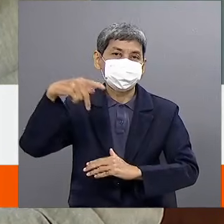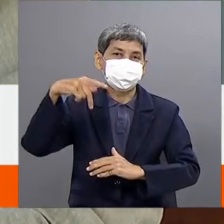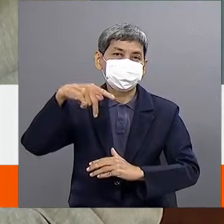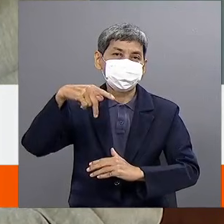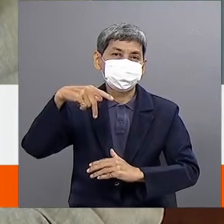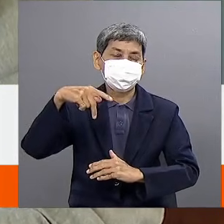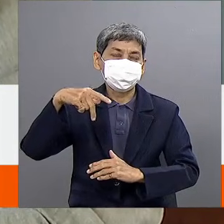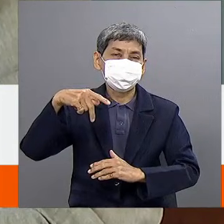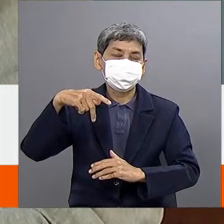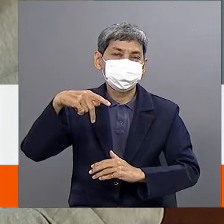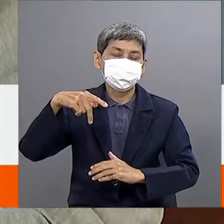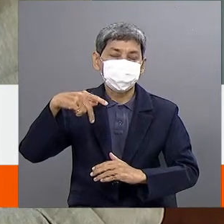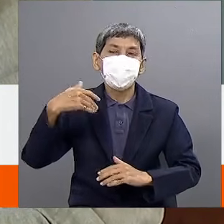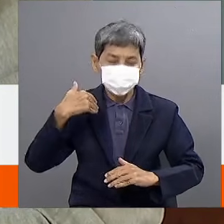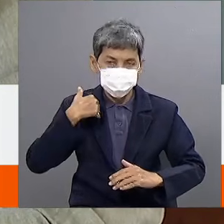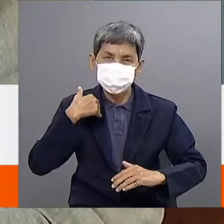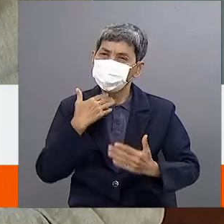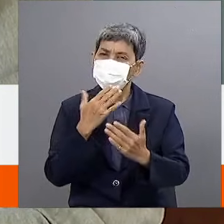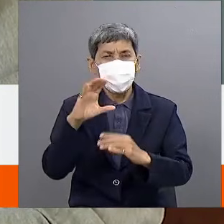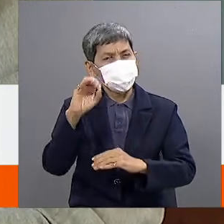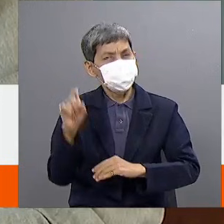บางแห่งถึง